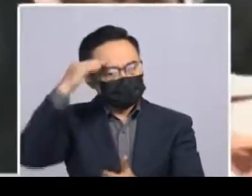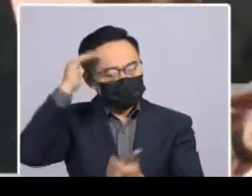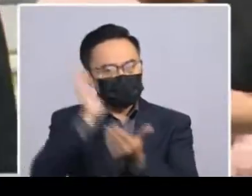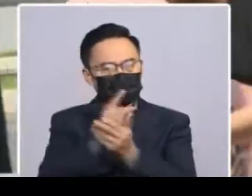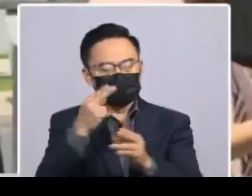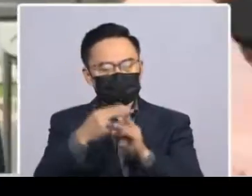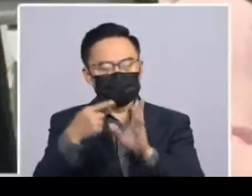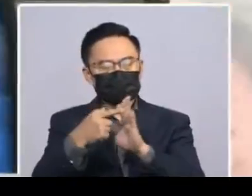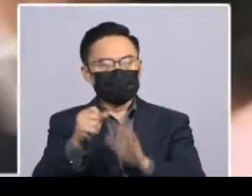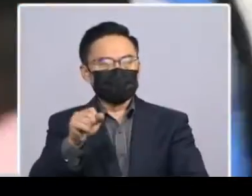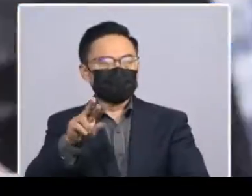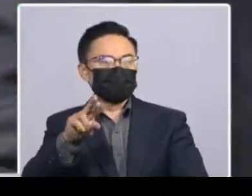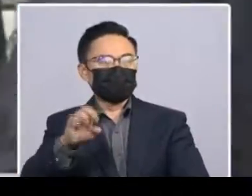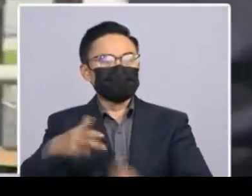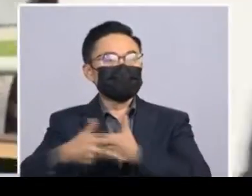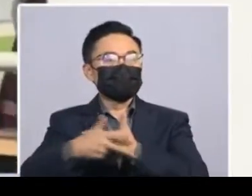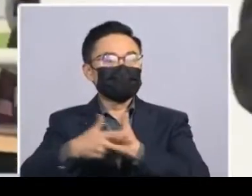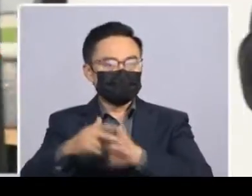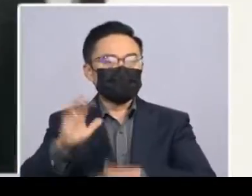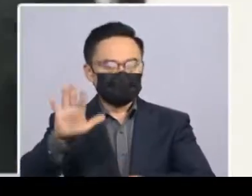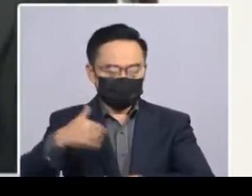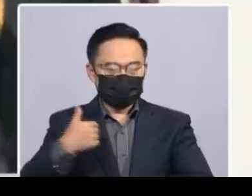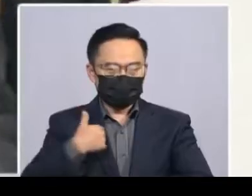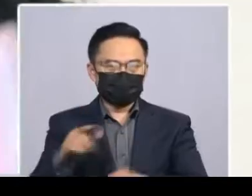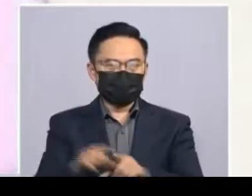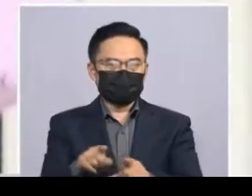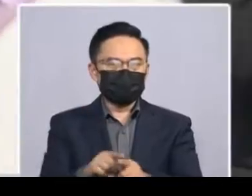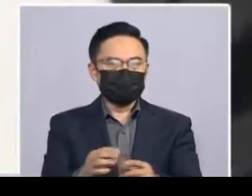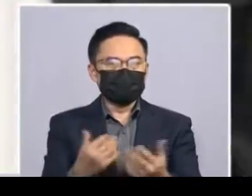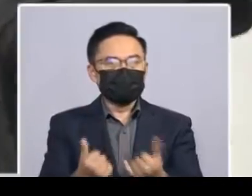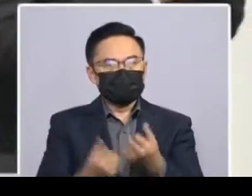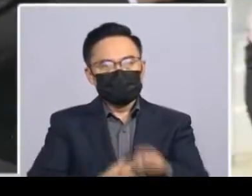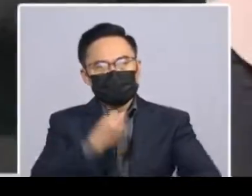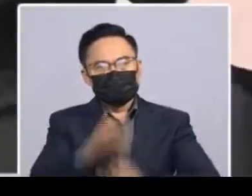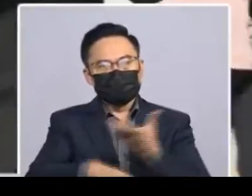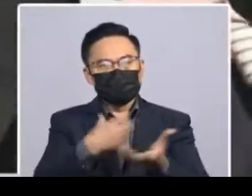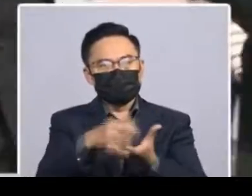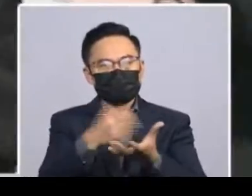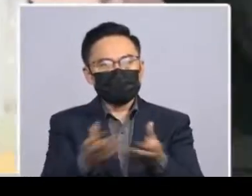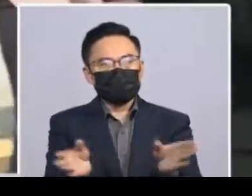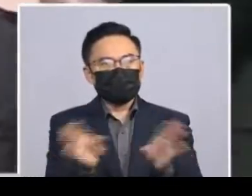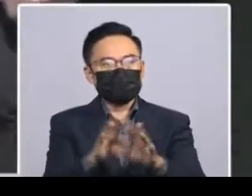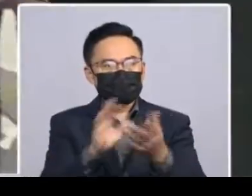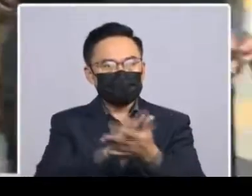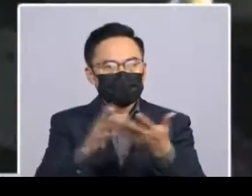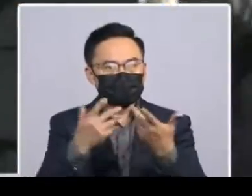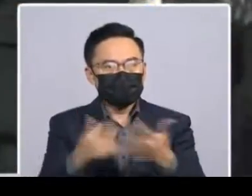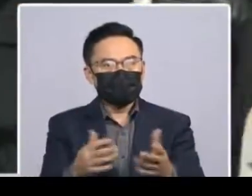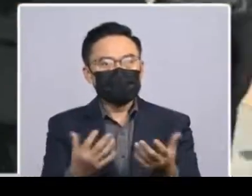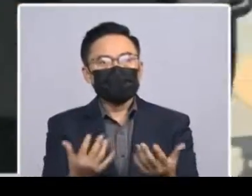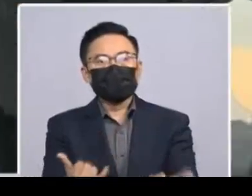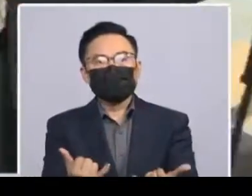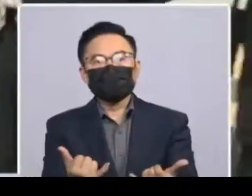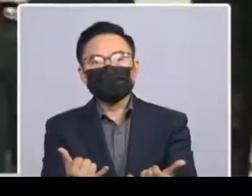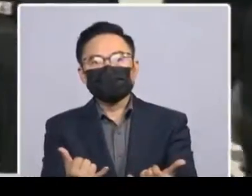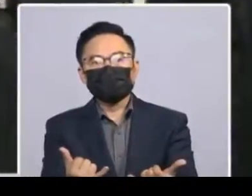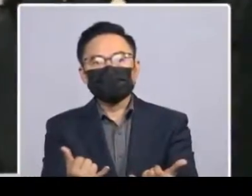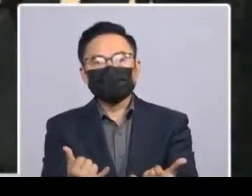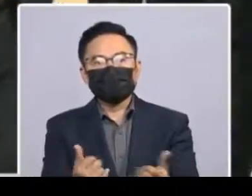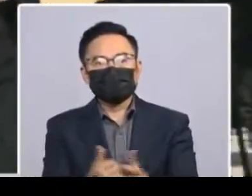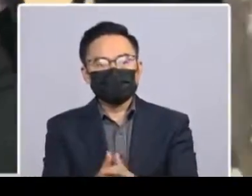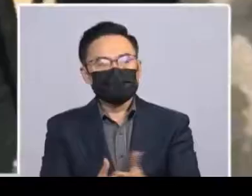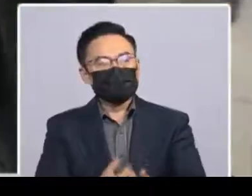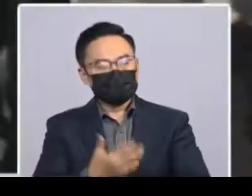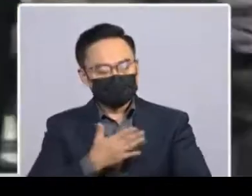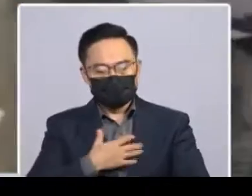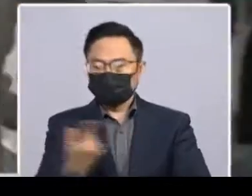วทหัวหน้าพรรคเสรีรวมไทยค่ะพร้อมทั้งเปิดเผยภายหลังการแถลงปิดคดีในชั้นอุทธรณ์ค่ะว่าเรื่องนี้เนี่ยถูกกล่